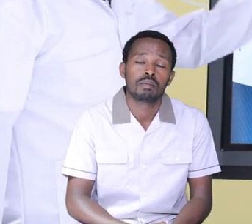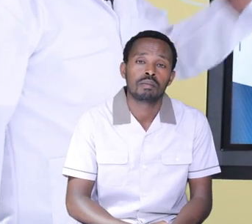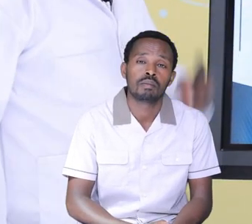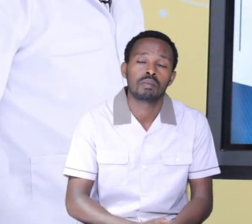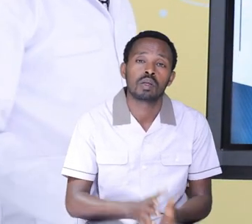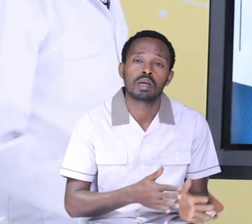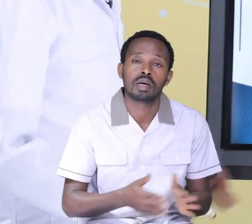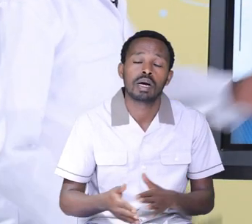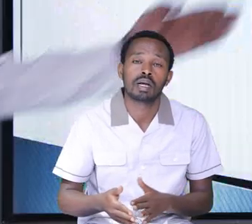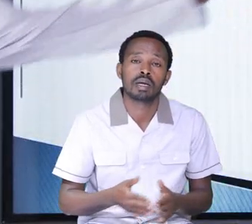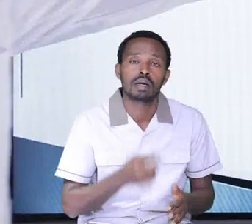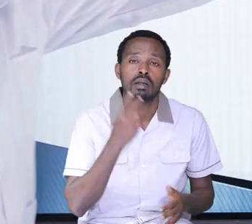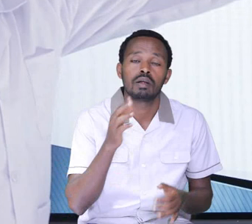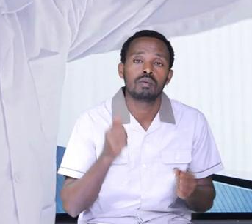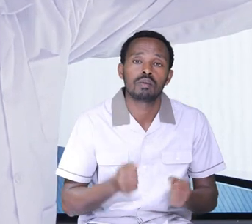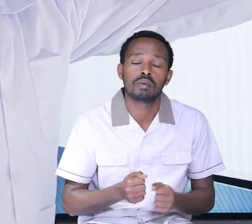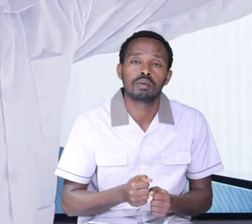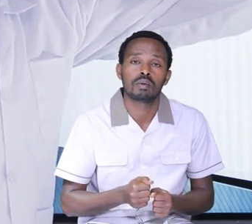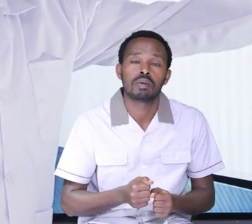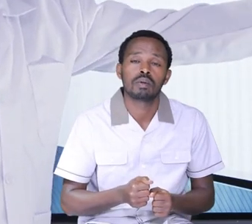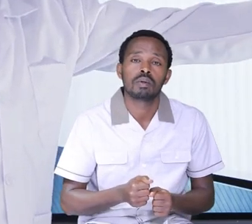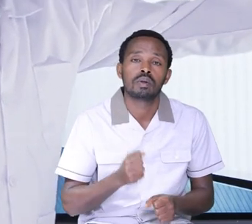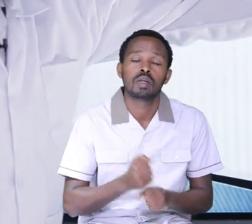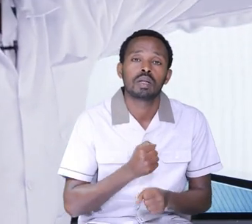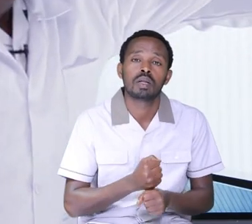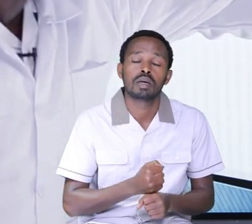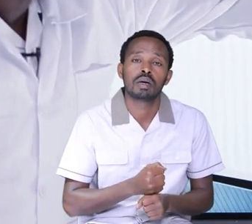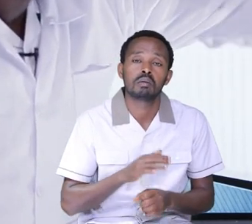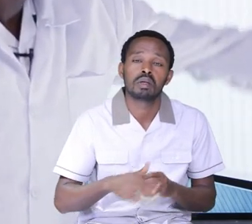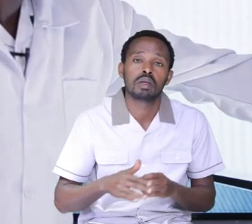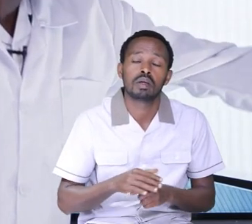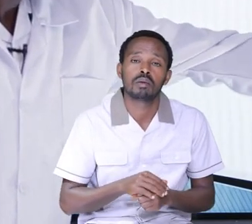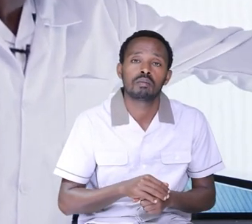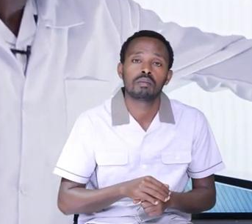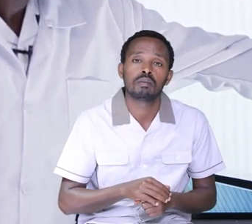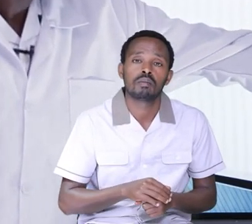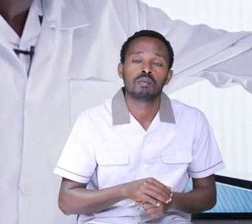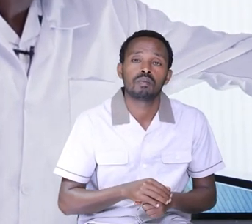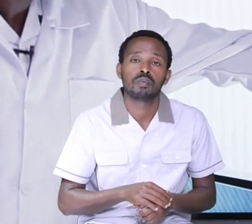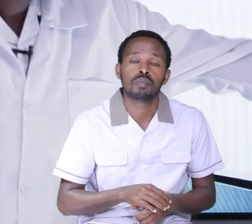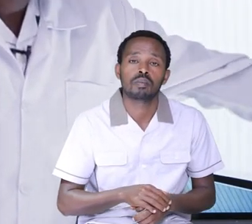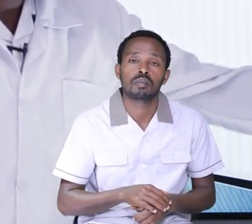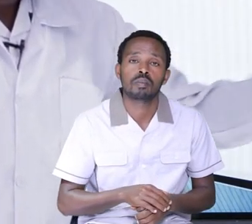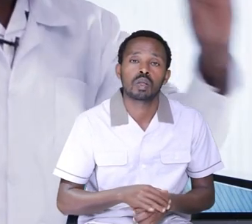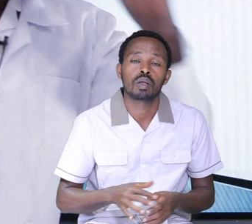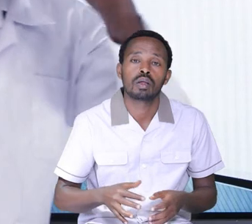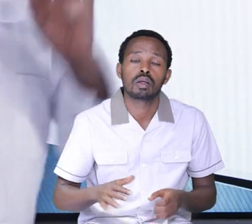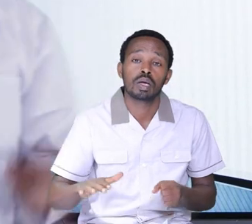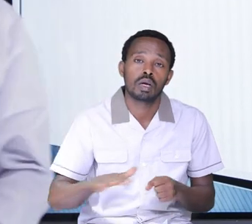Bifa kanaan ilaaluu dandeessu. Iddoo kanatti dalagaa bu'aati, dalagaa citaati. Bifa kanaatiin barbaadanii dhumarratti ga'umsi maashinii